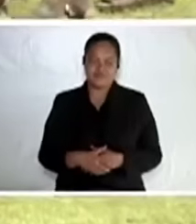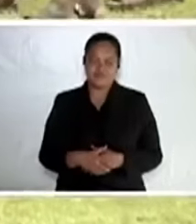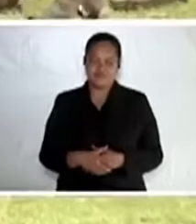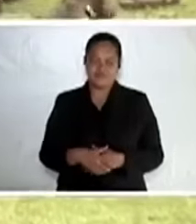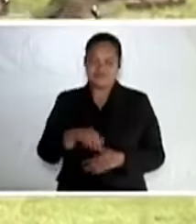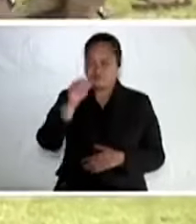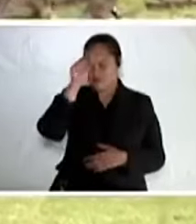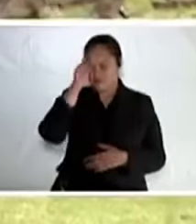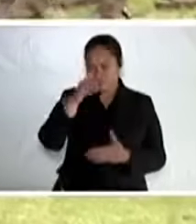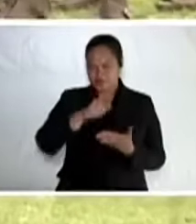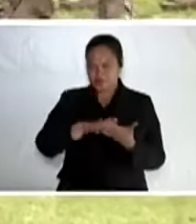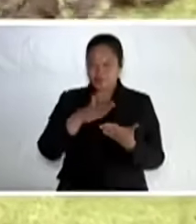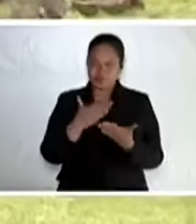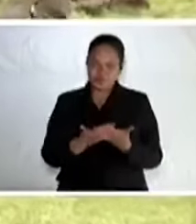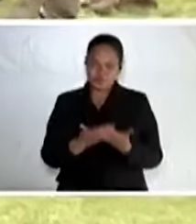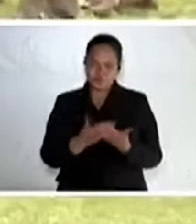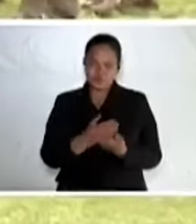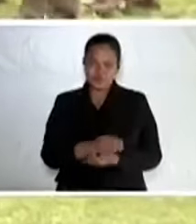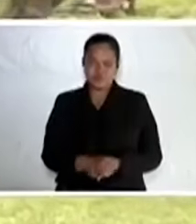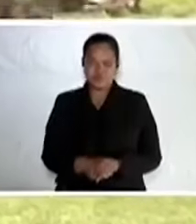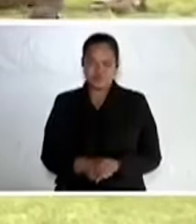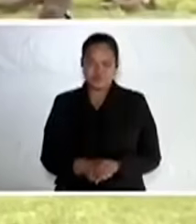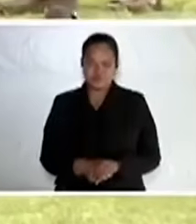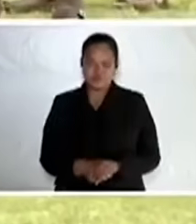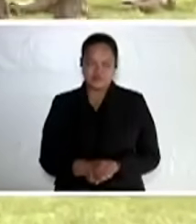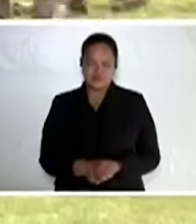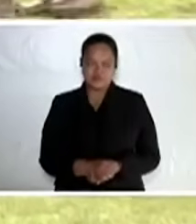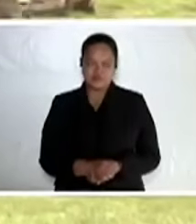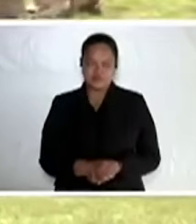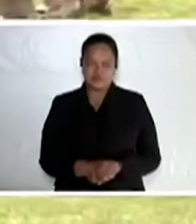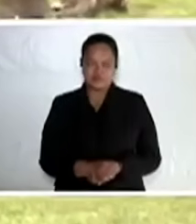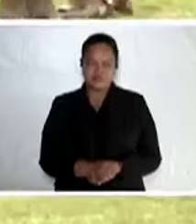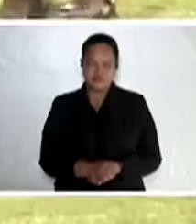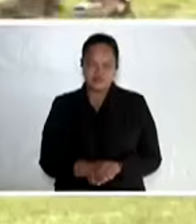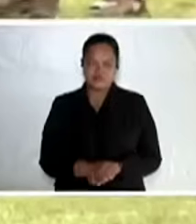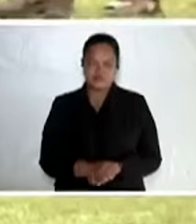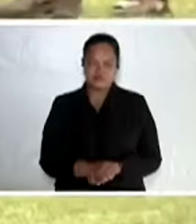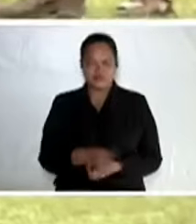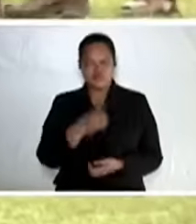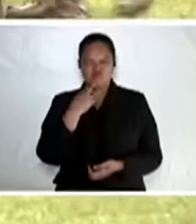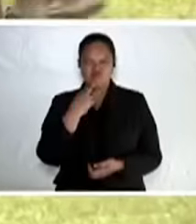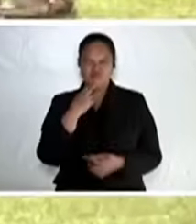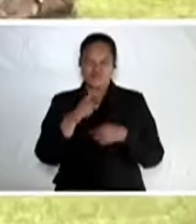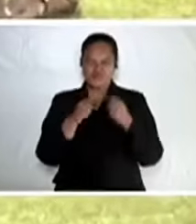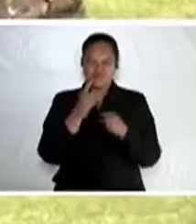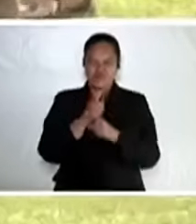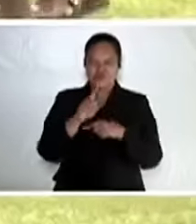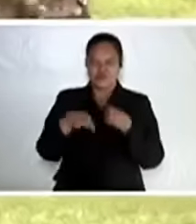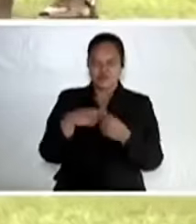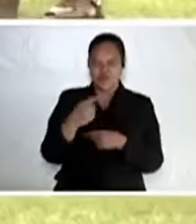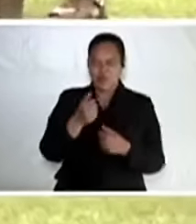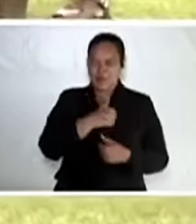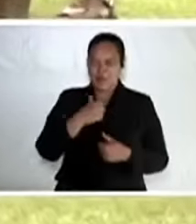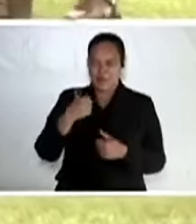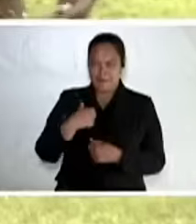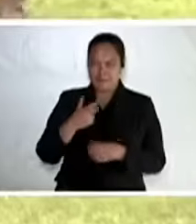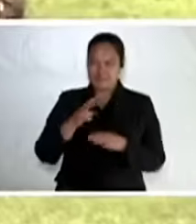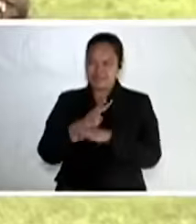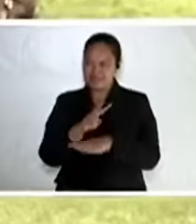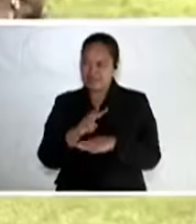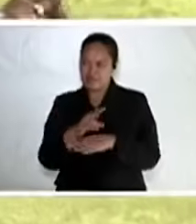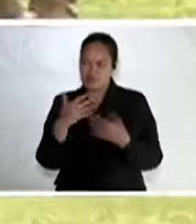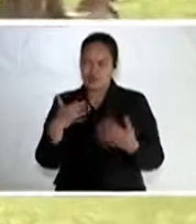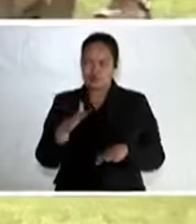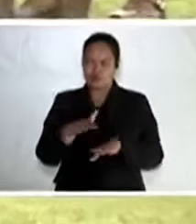ये मिलिट्री मार्च पास्ट जो आप देख रहे हैं ये बहुत ही स्लो मोशन में होता है, आहिस्ते आहिस्ते होता है और